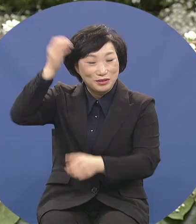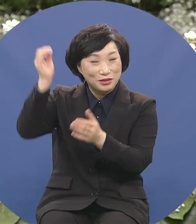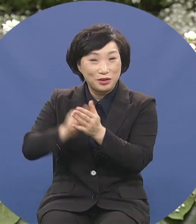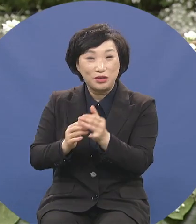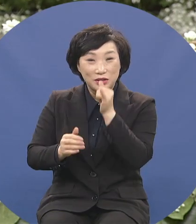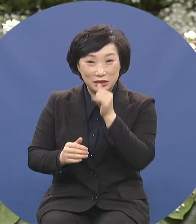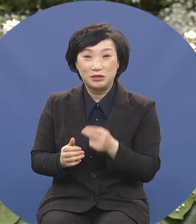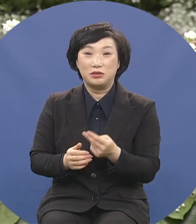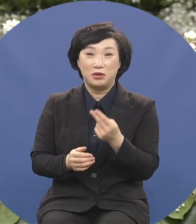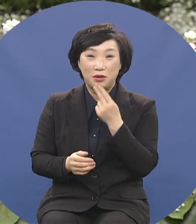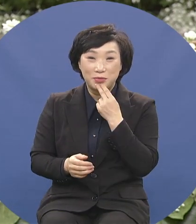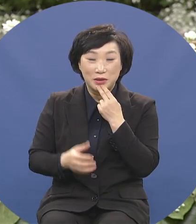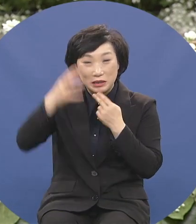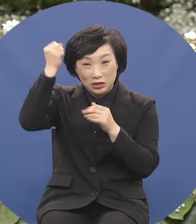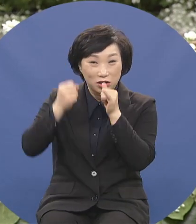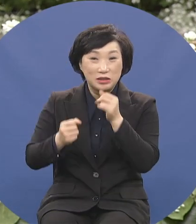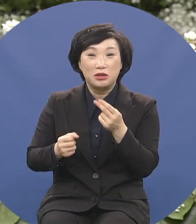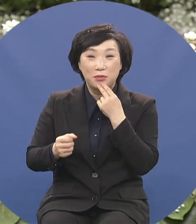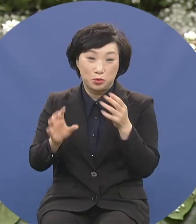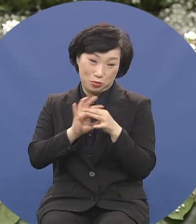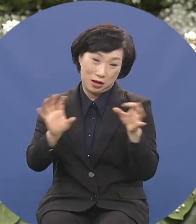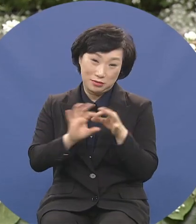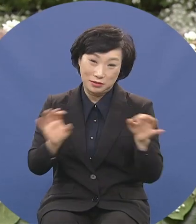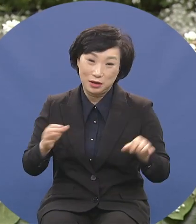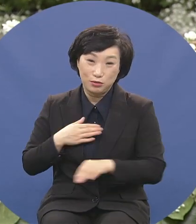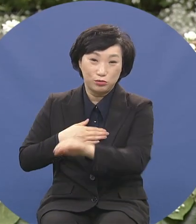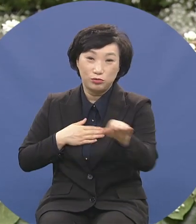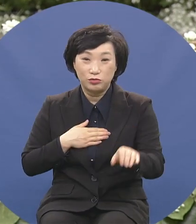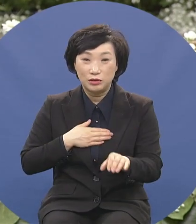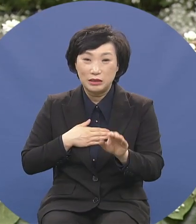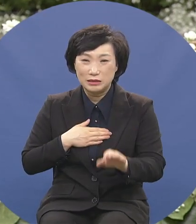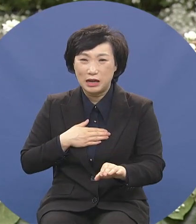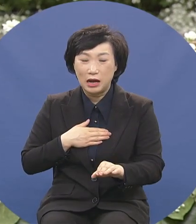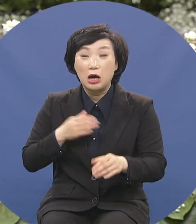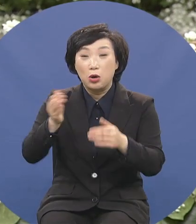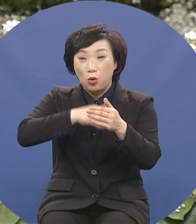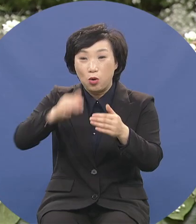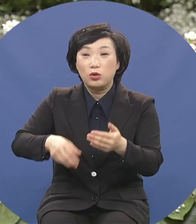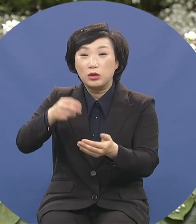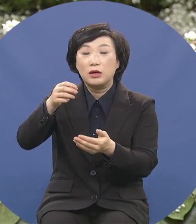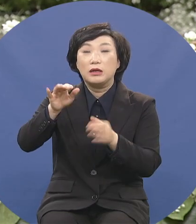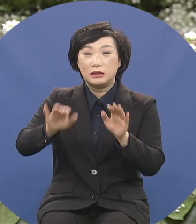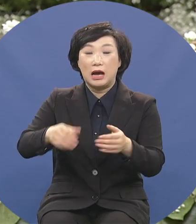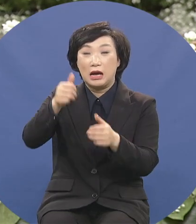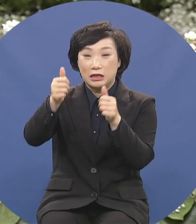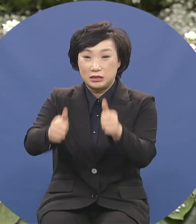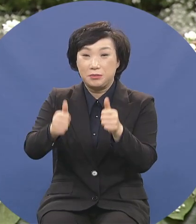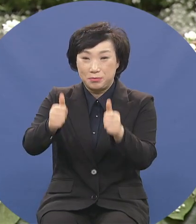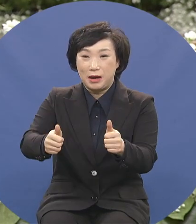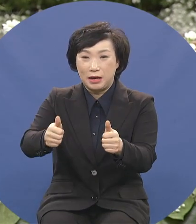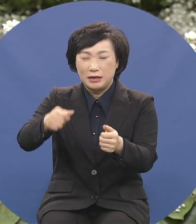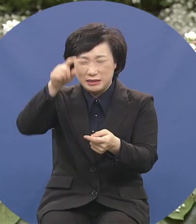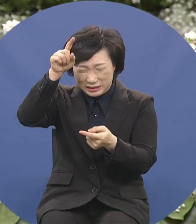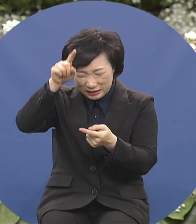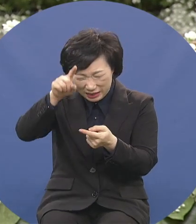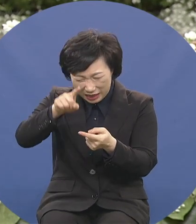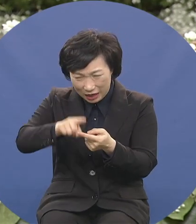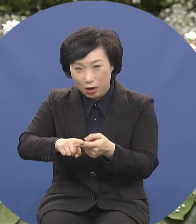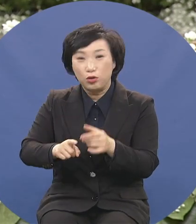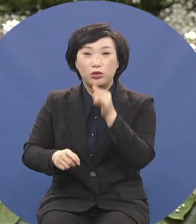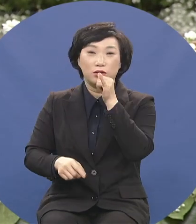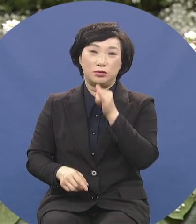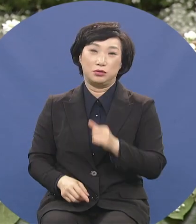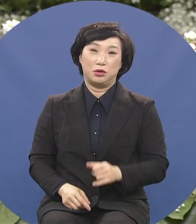잊어버렸던 기억하고 있던 상관없이 공의로운 공명된 심판이